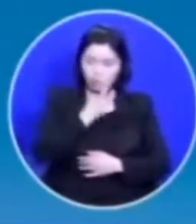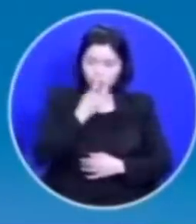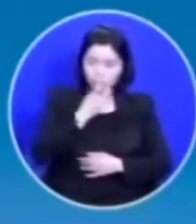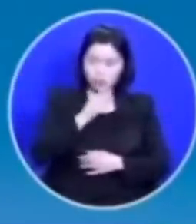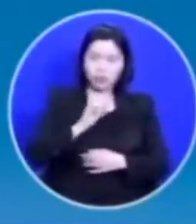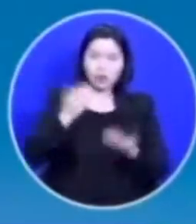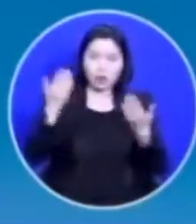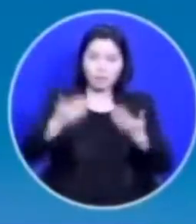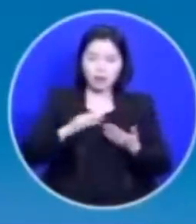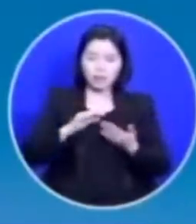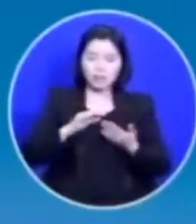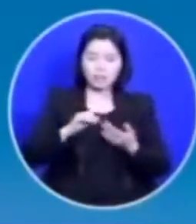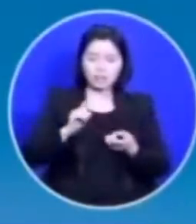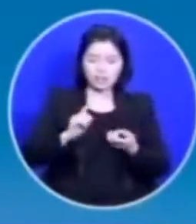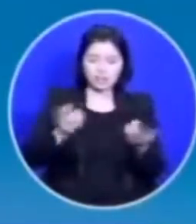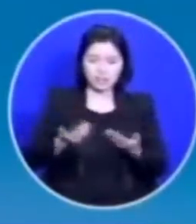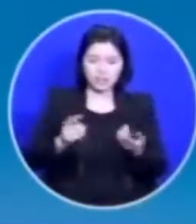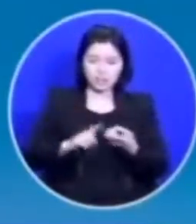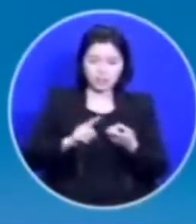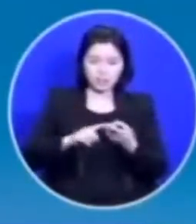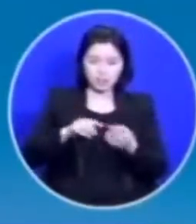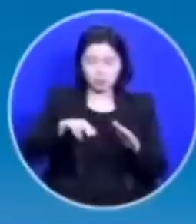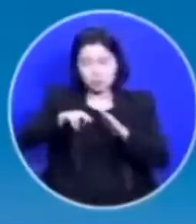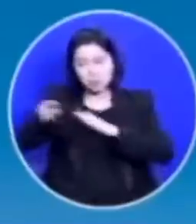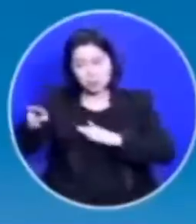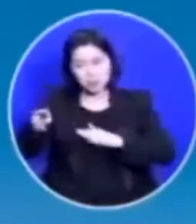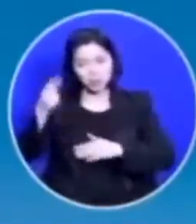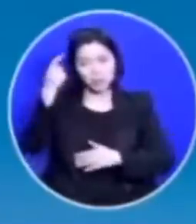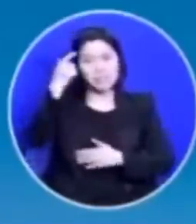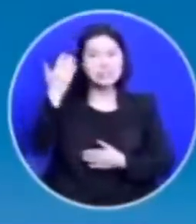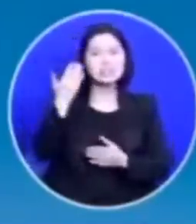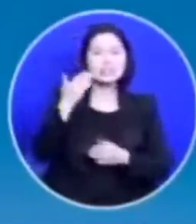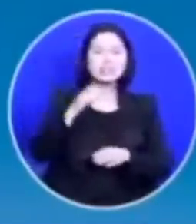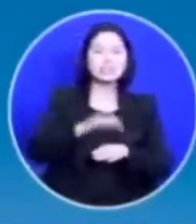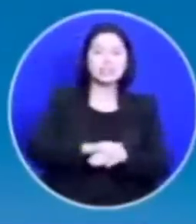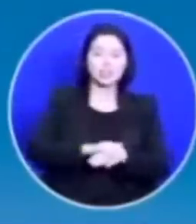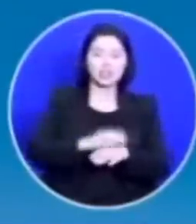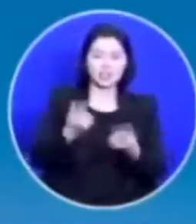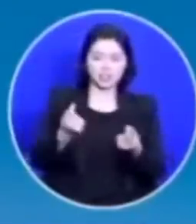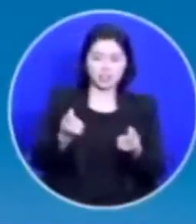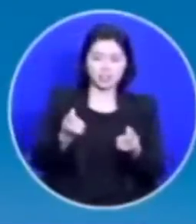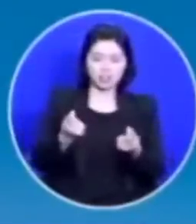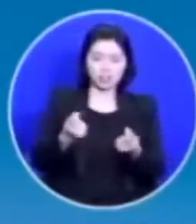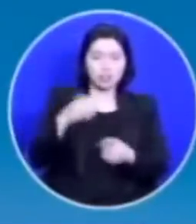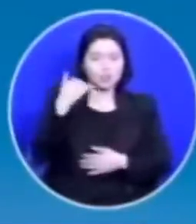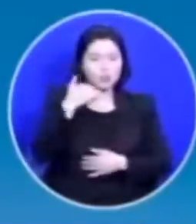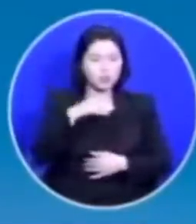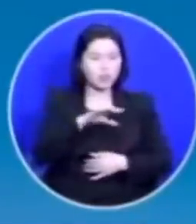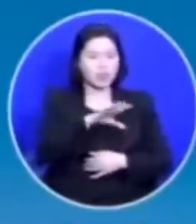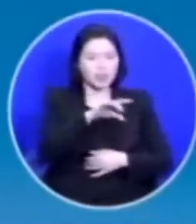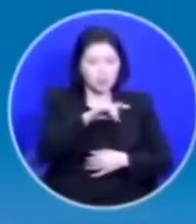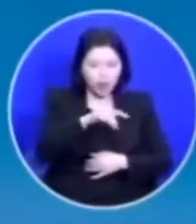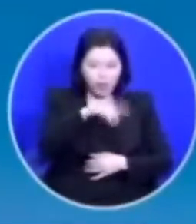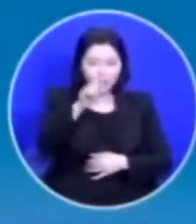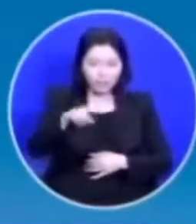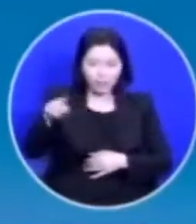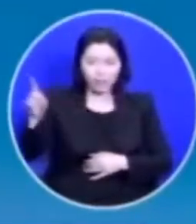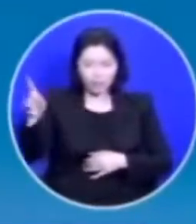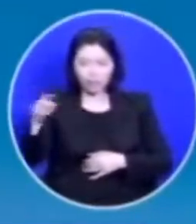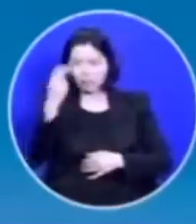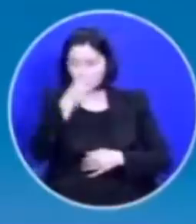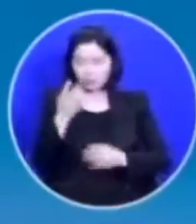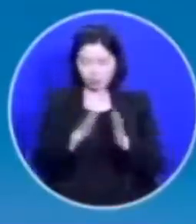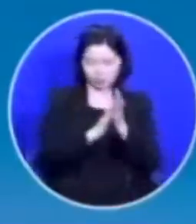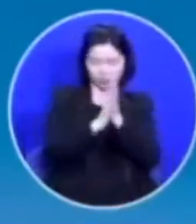피해가 는 게 그 뒤 예요 누가 일일이 검역 친구다 제대로 하고 그리고 그 귀찮게 다